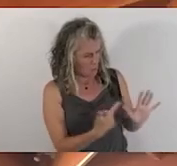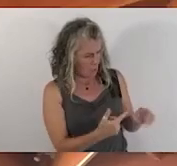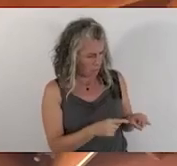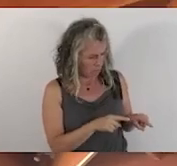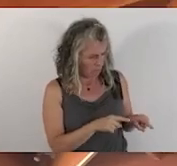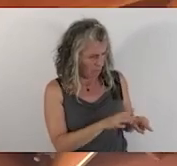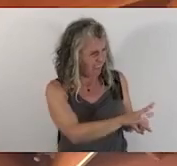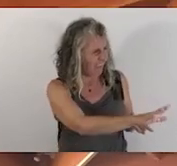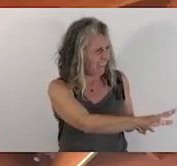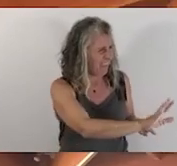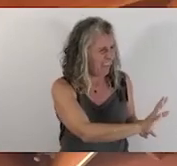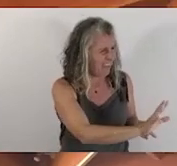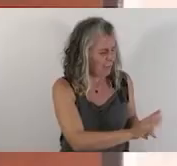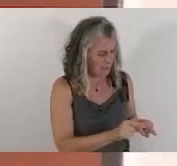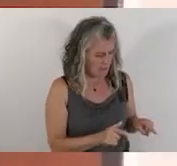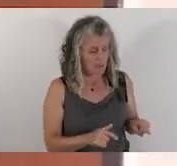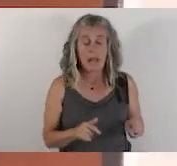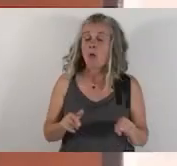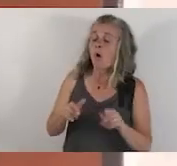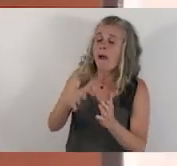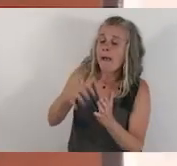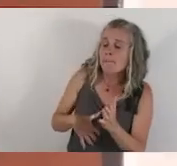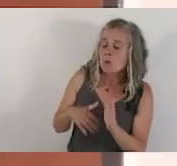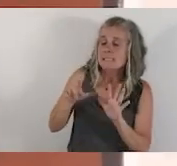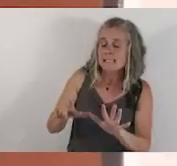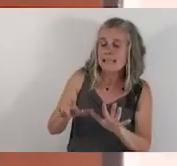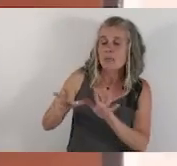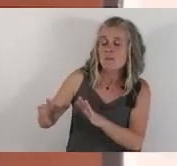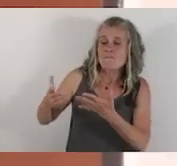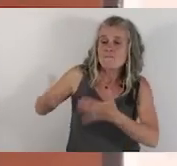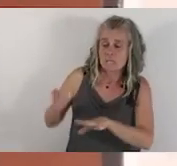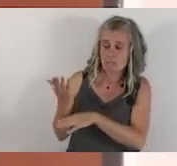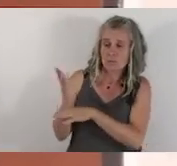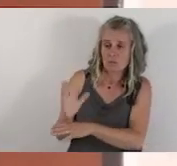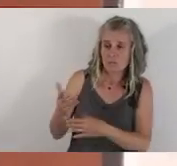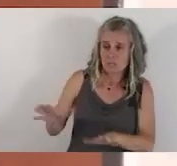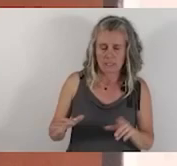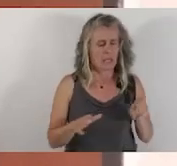Alors, le 7 et le 8 ont été présentés.